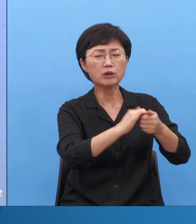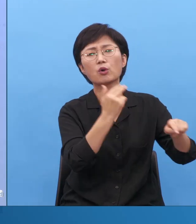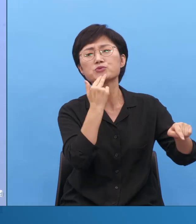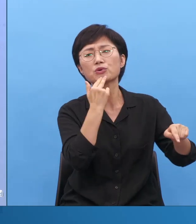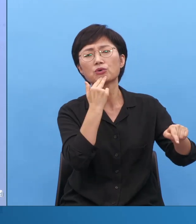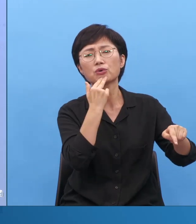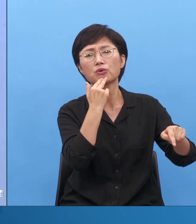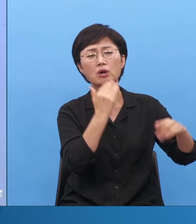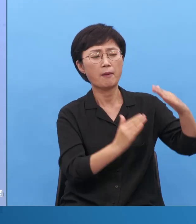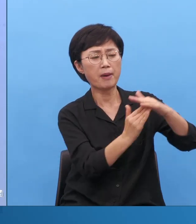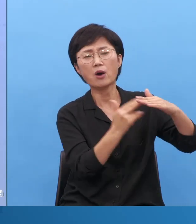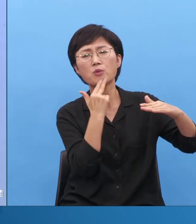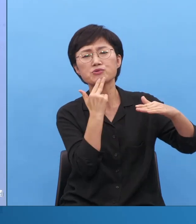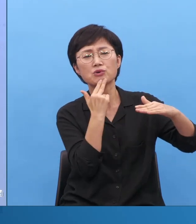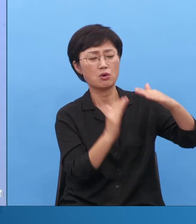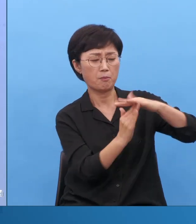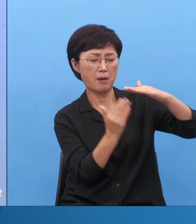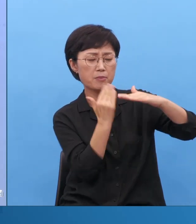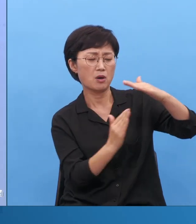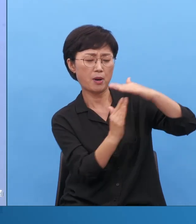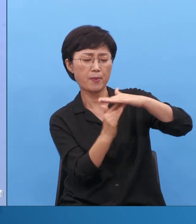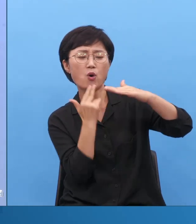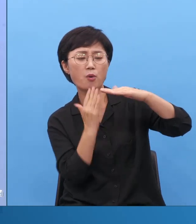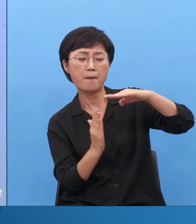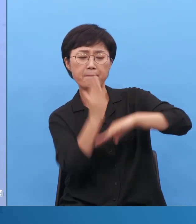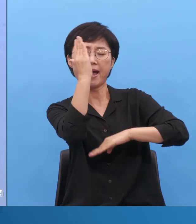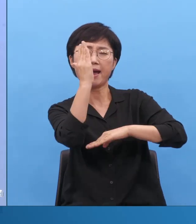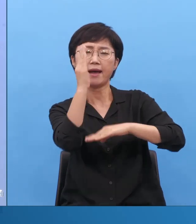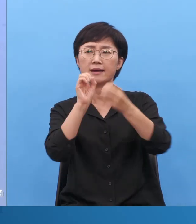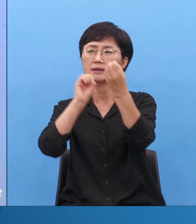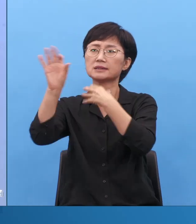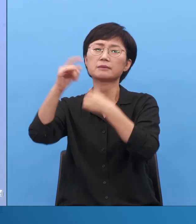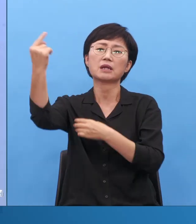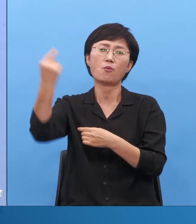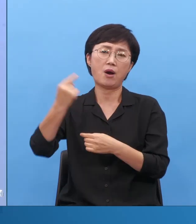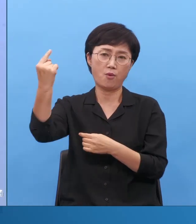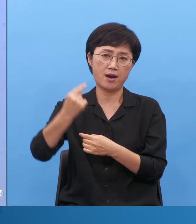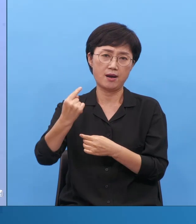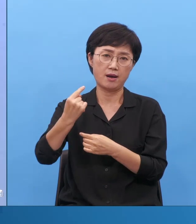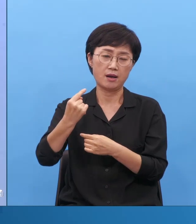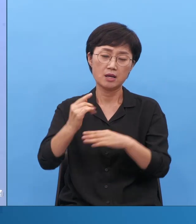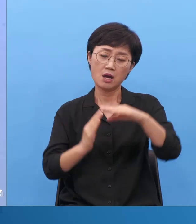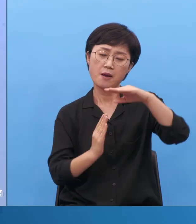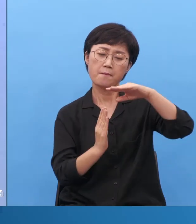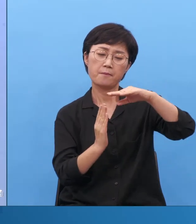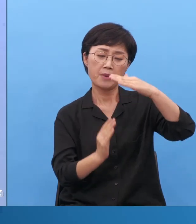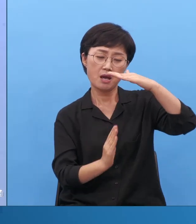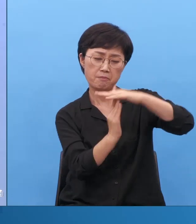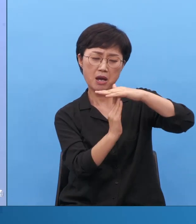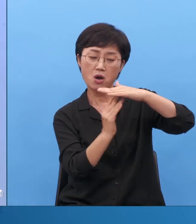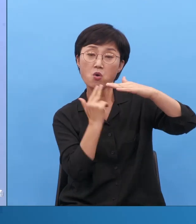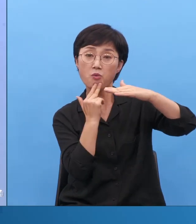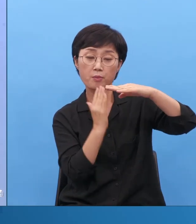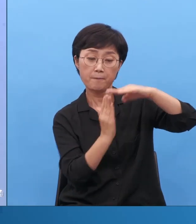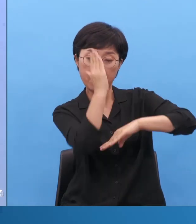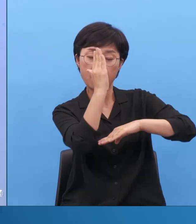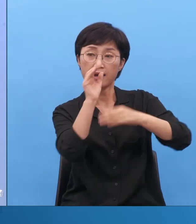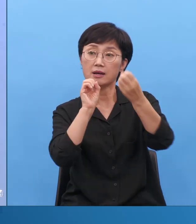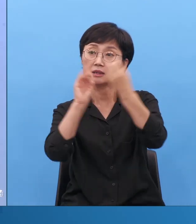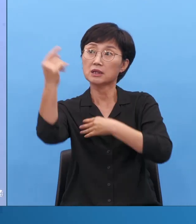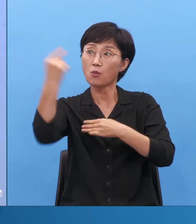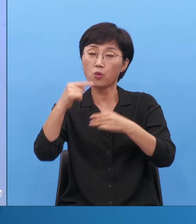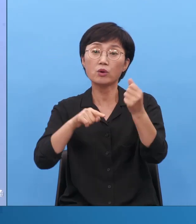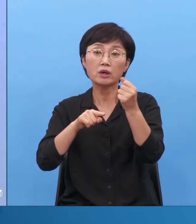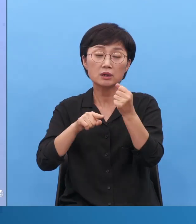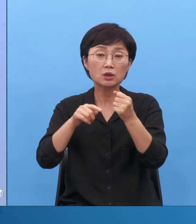that the people cannot do, and then they receive these 그게 다섯 transcending 가지 answers. 원리 있어요. 첫째 뭐죠? 그리스도가 내게 임하셔서 완전히